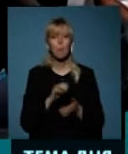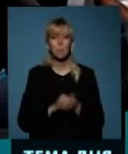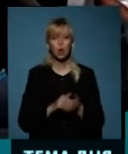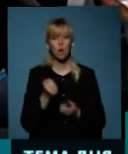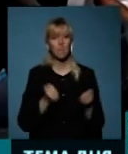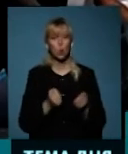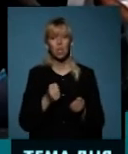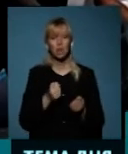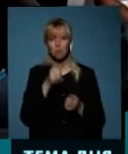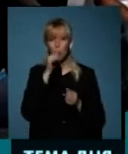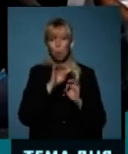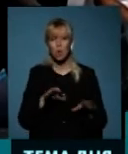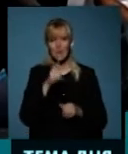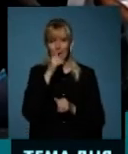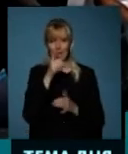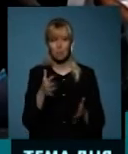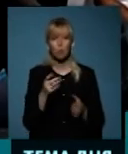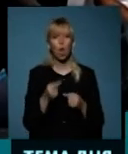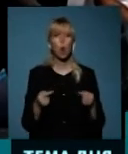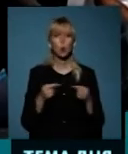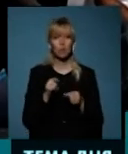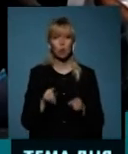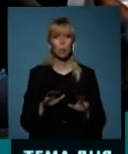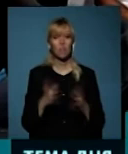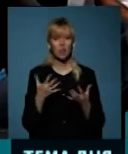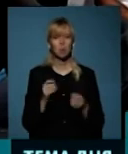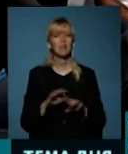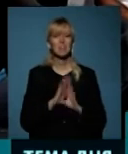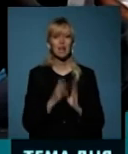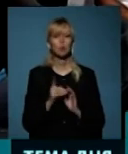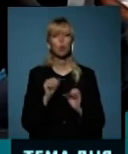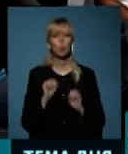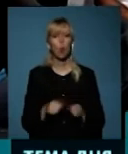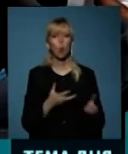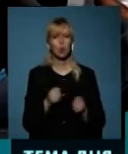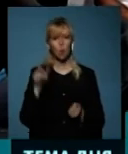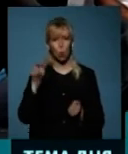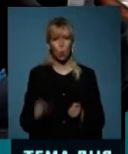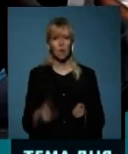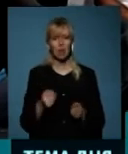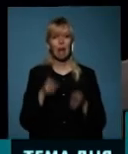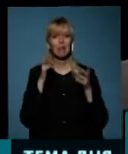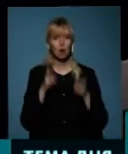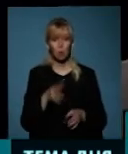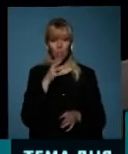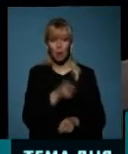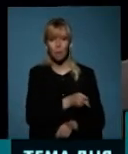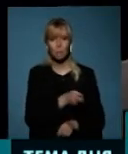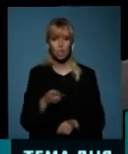водій пояснити не зміг. Але конкретно в цьому випадку і загалом, що може отримати людина, яка травмувалася під